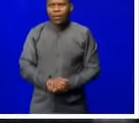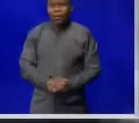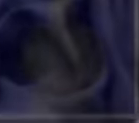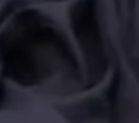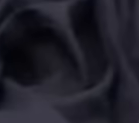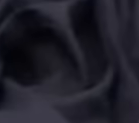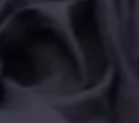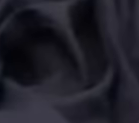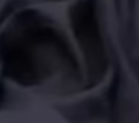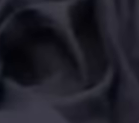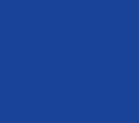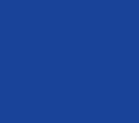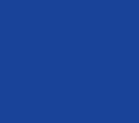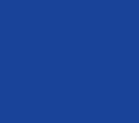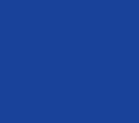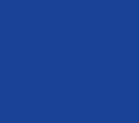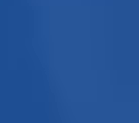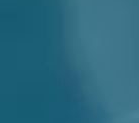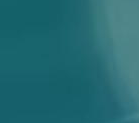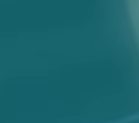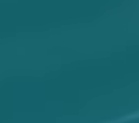sisehukwini.